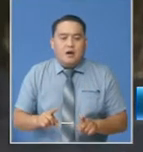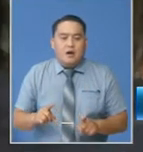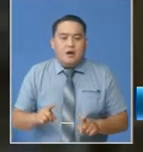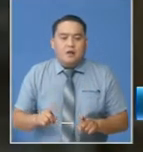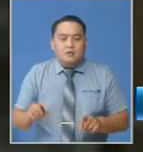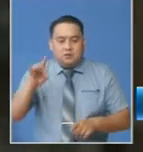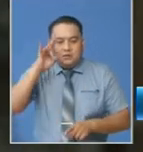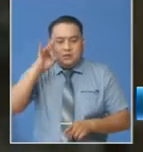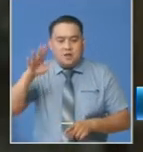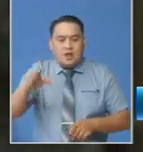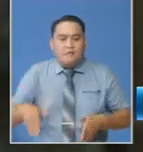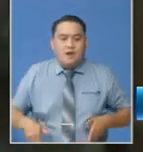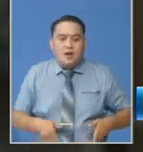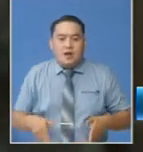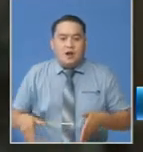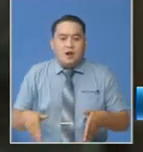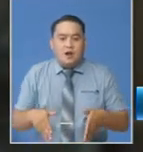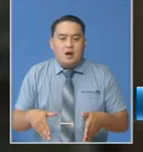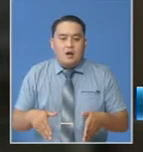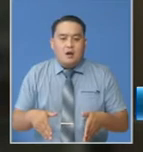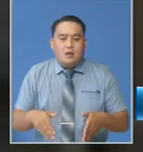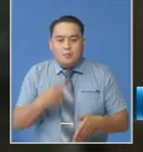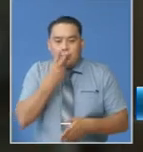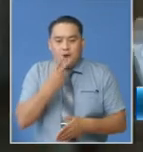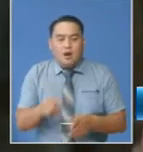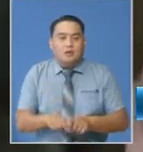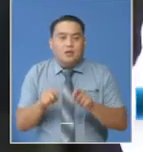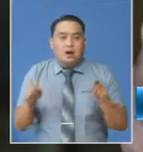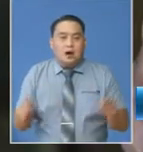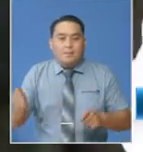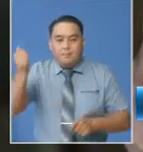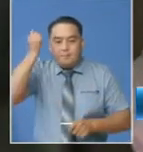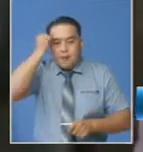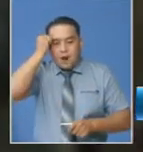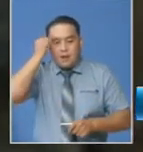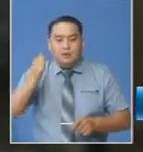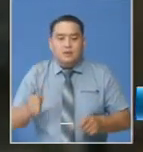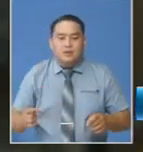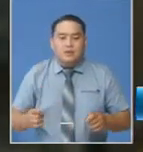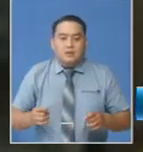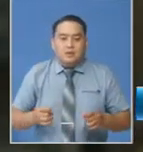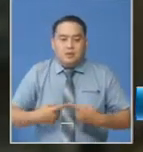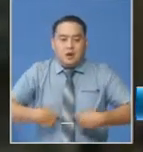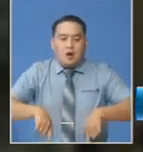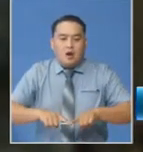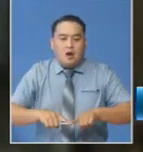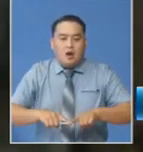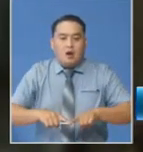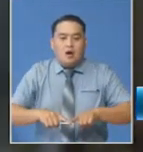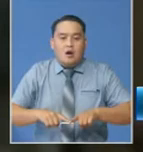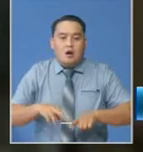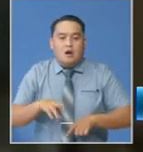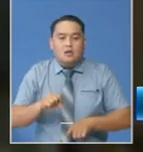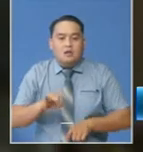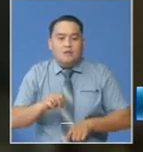Аллее Славы в Голливуде, в Лос-Анджелесе. Трансляция церемонии открытия памятного знака вела торговая палата Голливуда. Азнавур